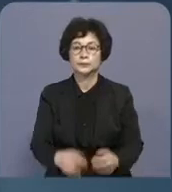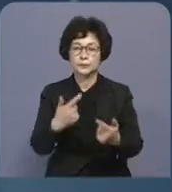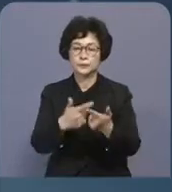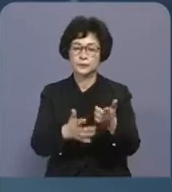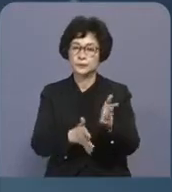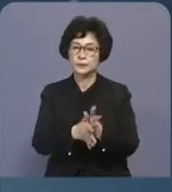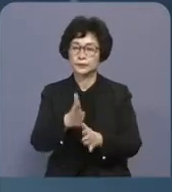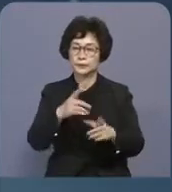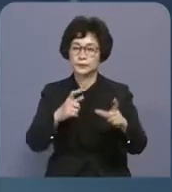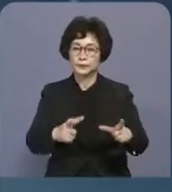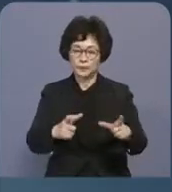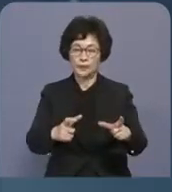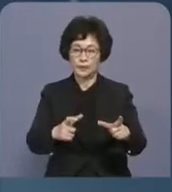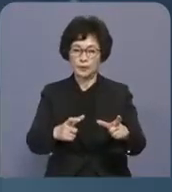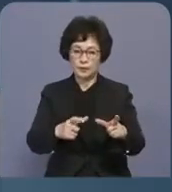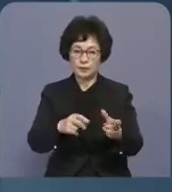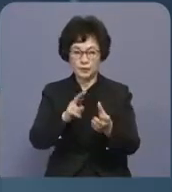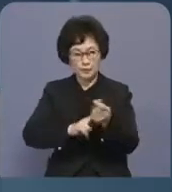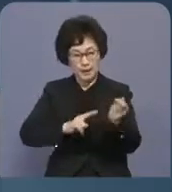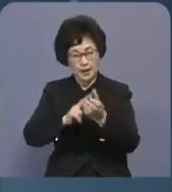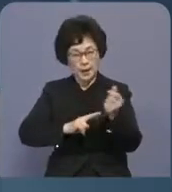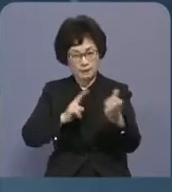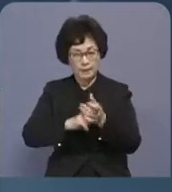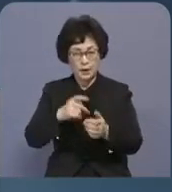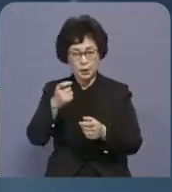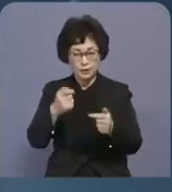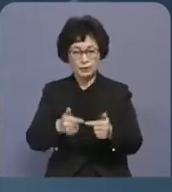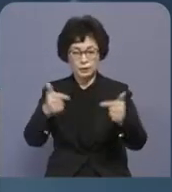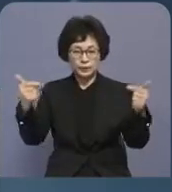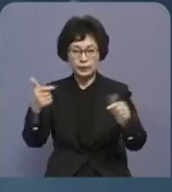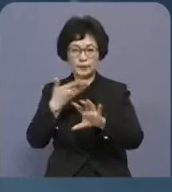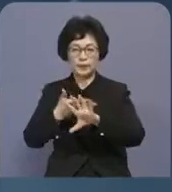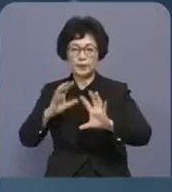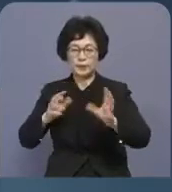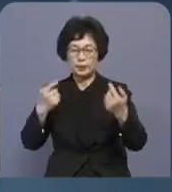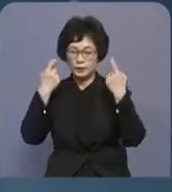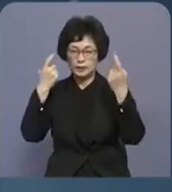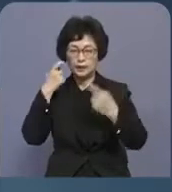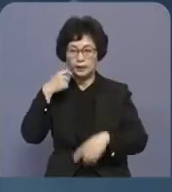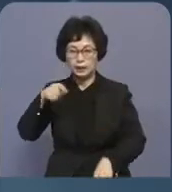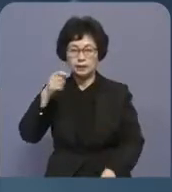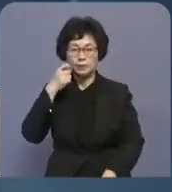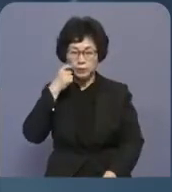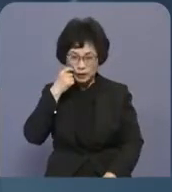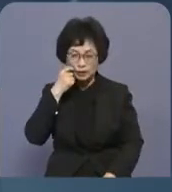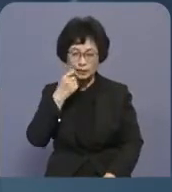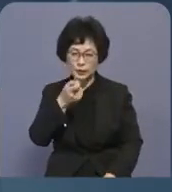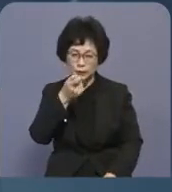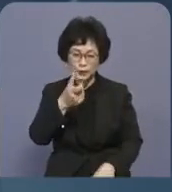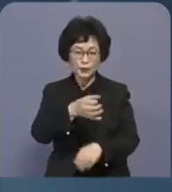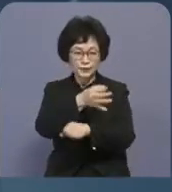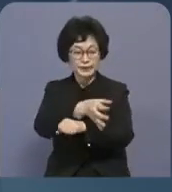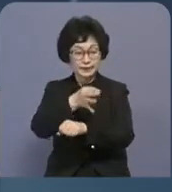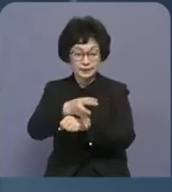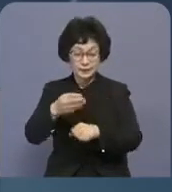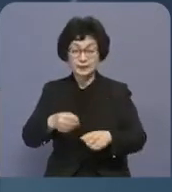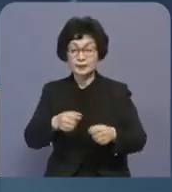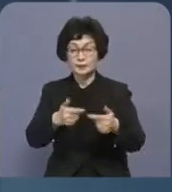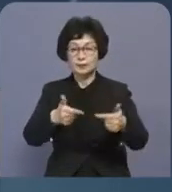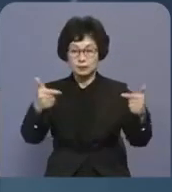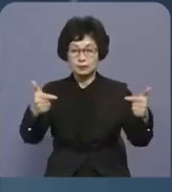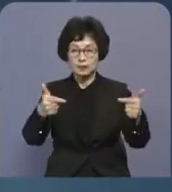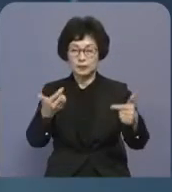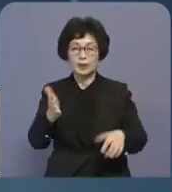부산의 소비 심리가 조금씩 되살아나고 있습니다. 해외여행을 못 가는 대신 작은 사치를 즐기는 시민들이 늘어난 건데요. 하지만